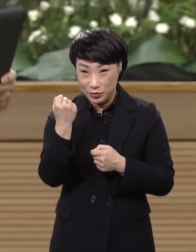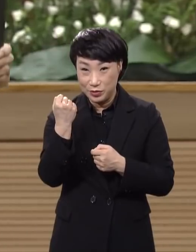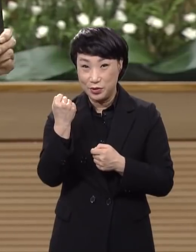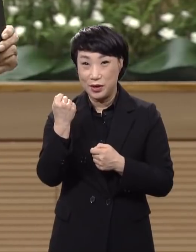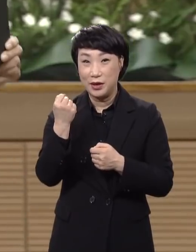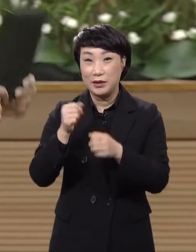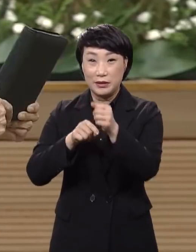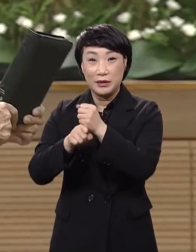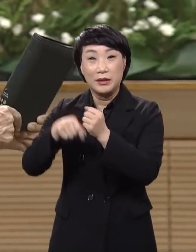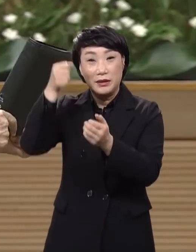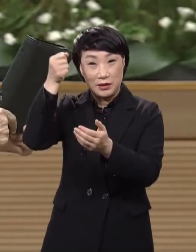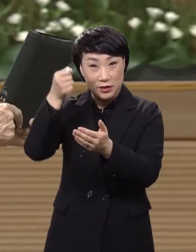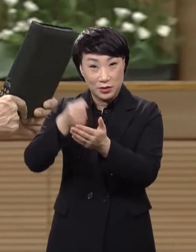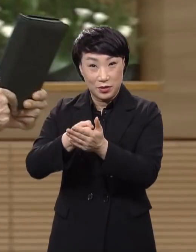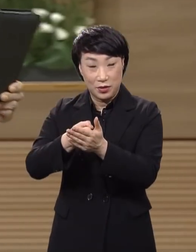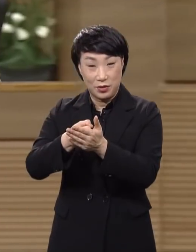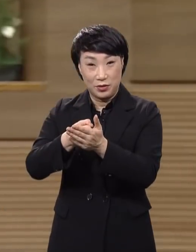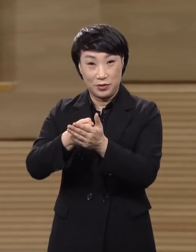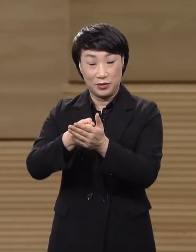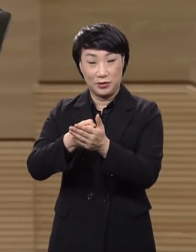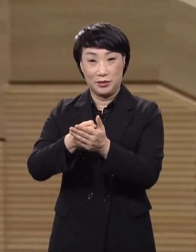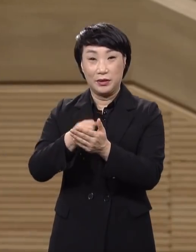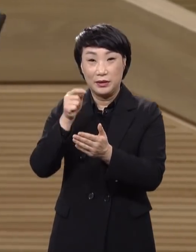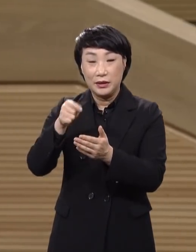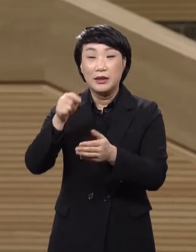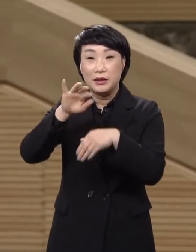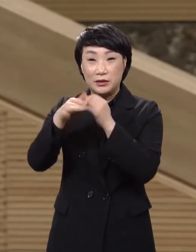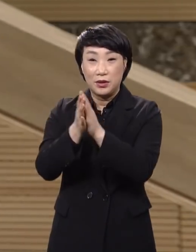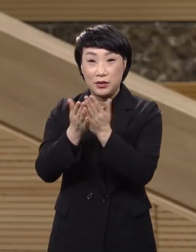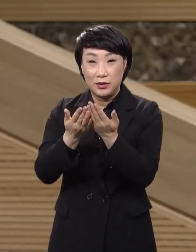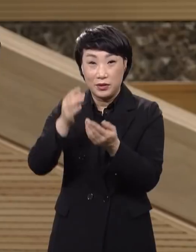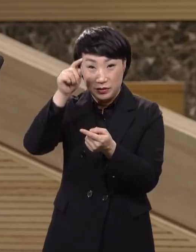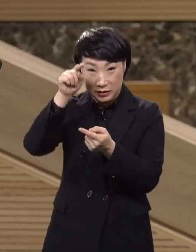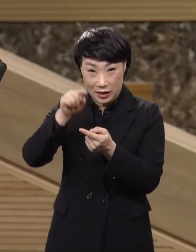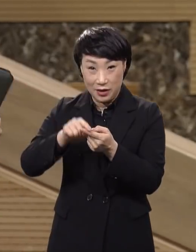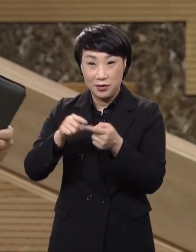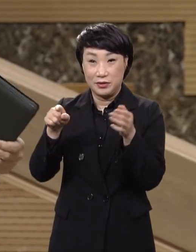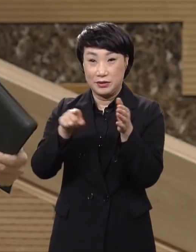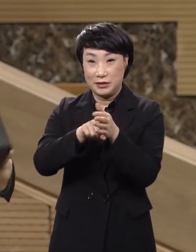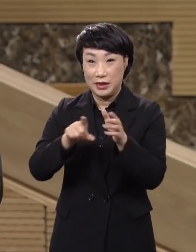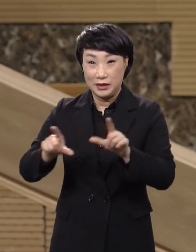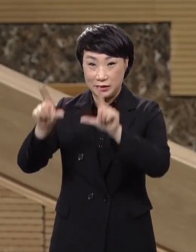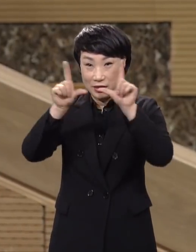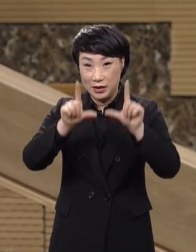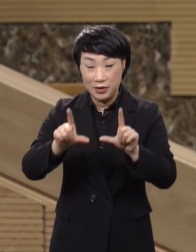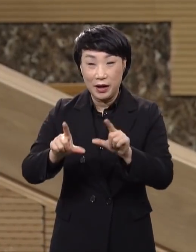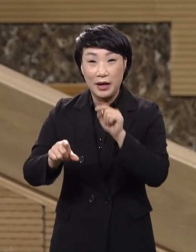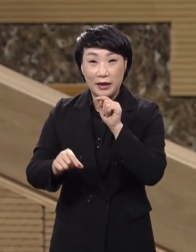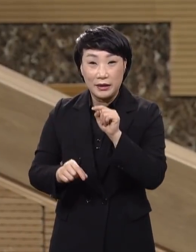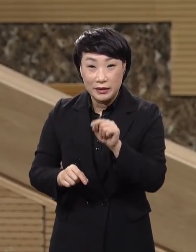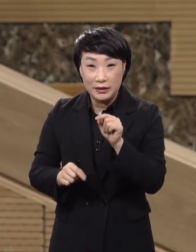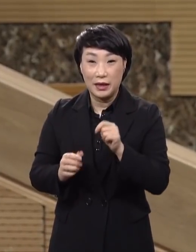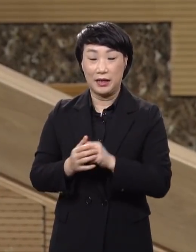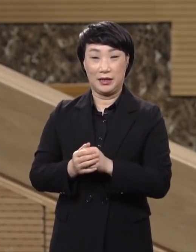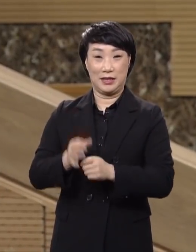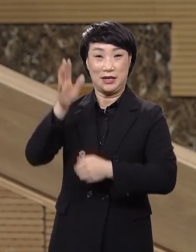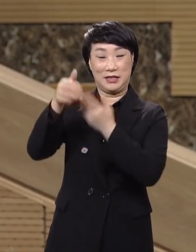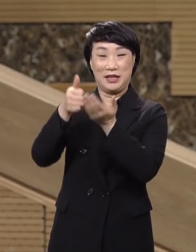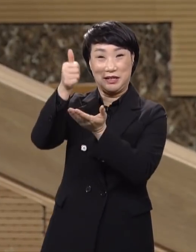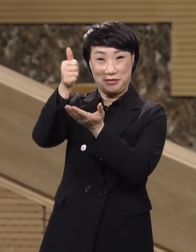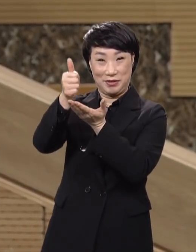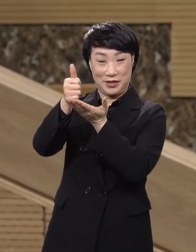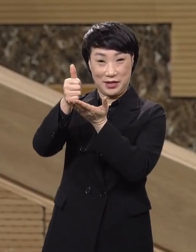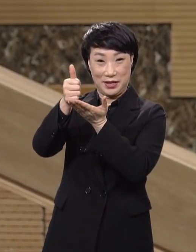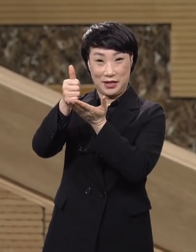순종하기로 뜻을 정하고 이 성경대로 신앙생활하는 것이